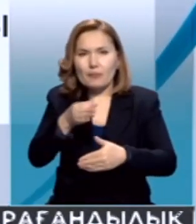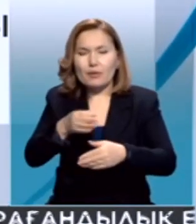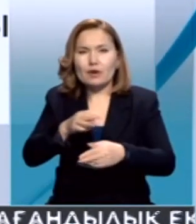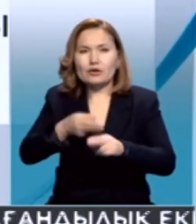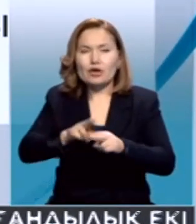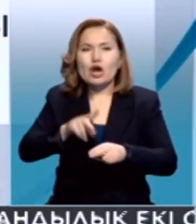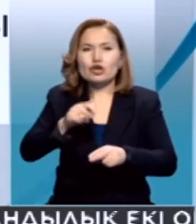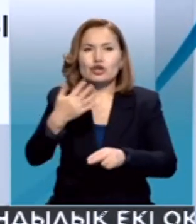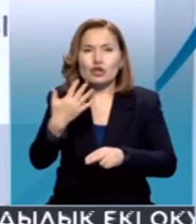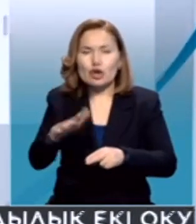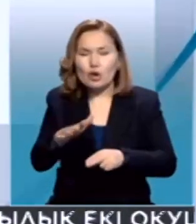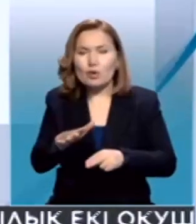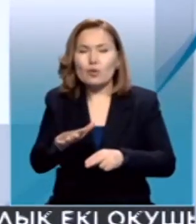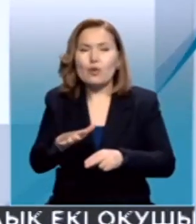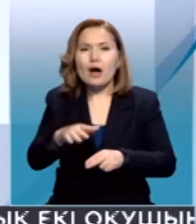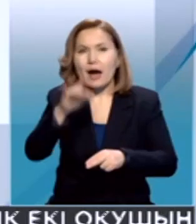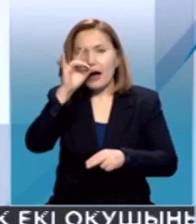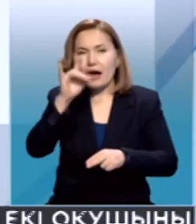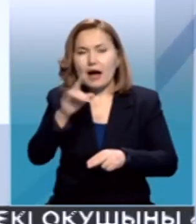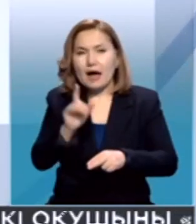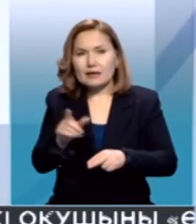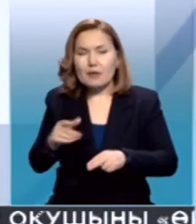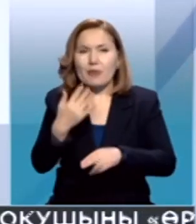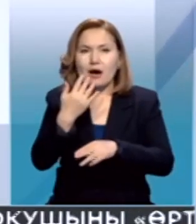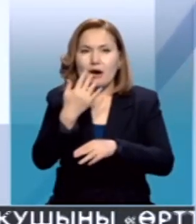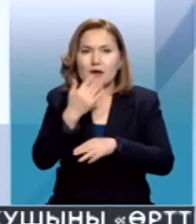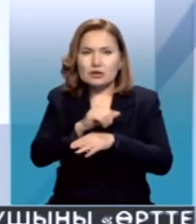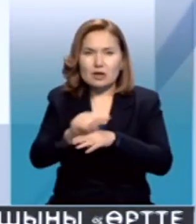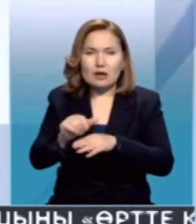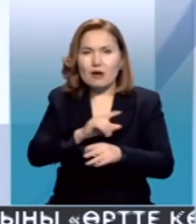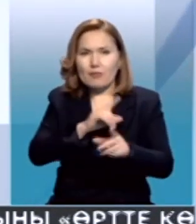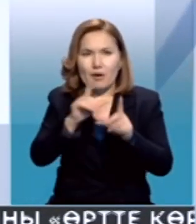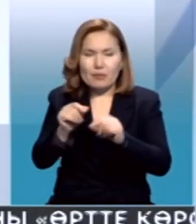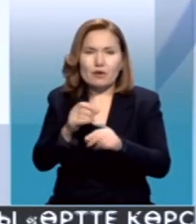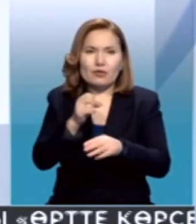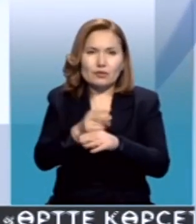азаматы елден шығарылды. Бұдан бөлек прокурорлардың актісі бойынша 30 мың